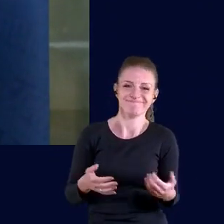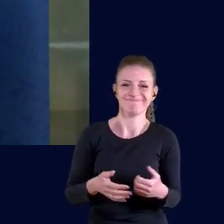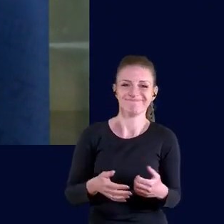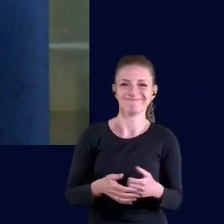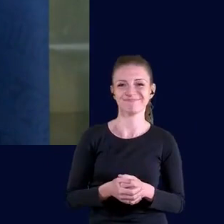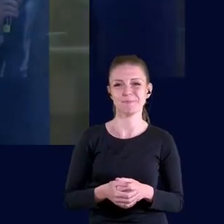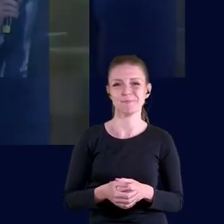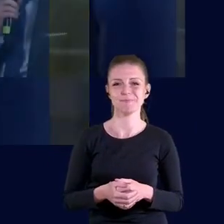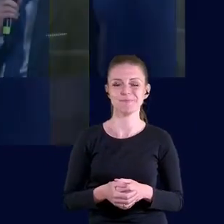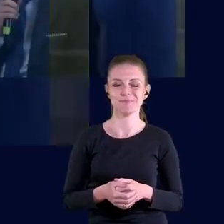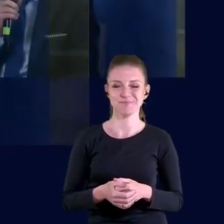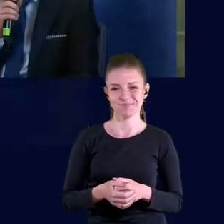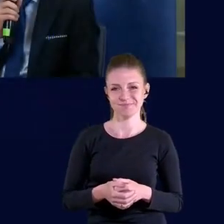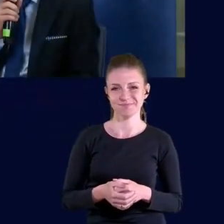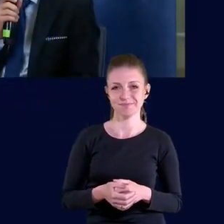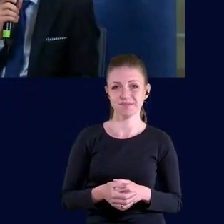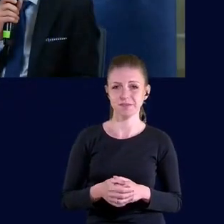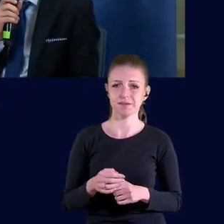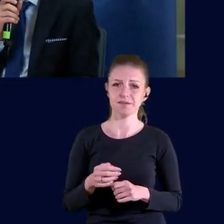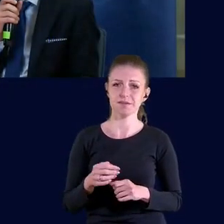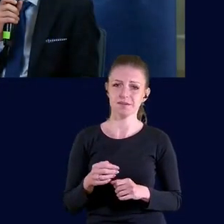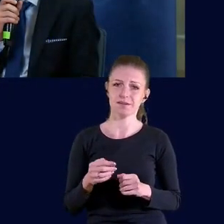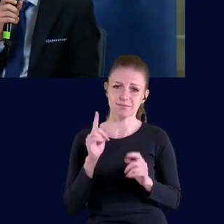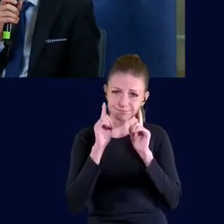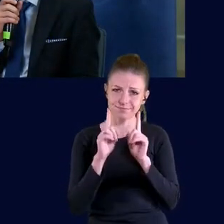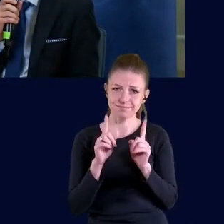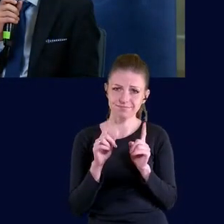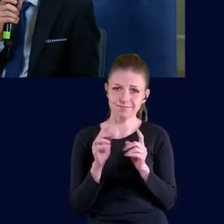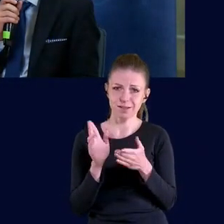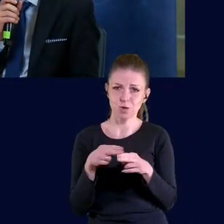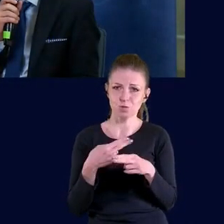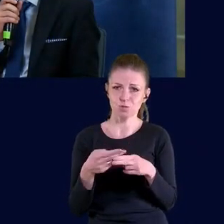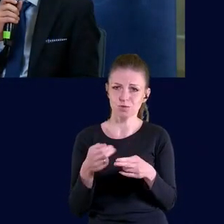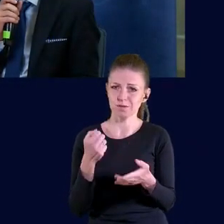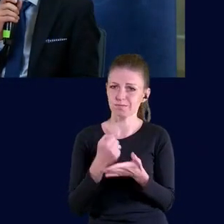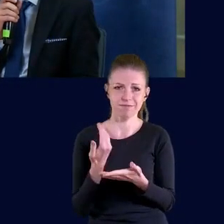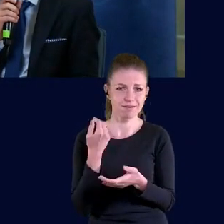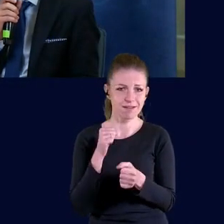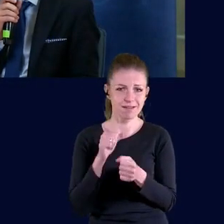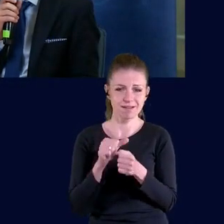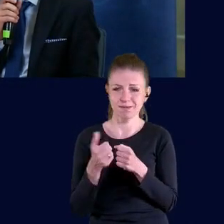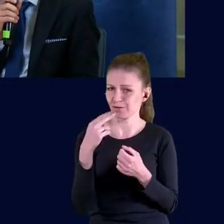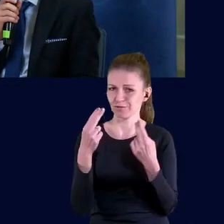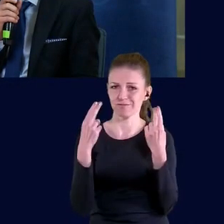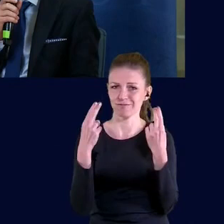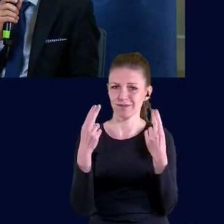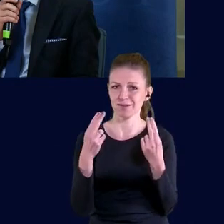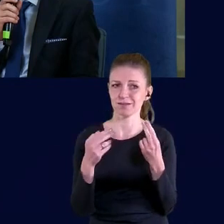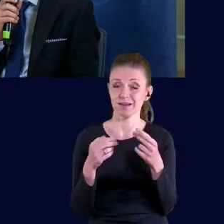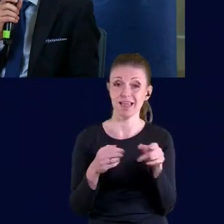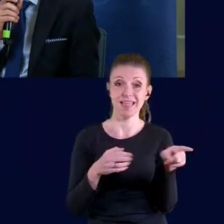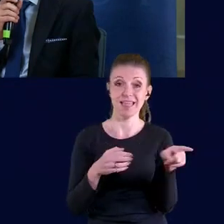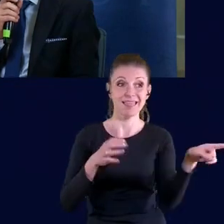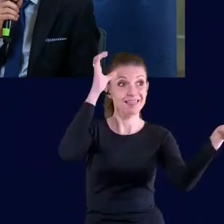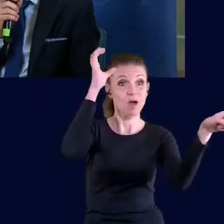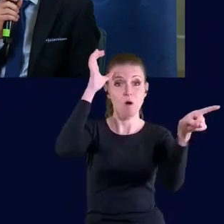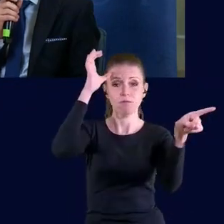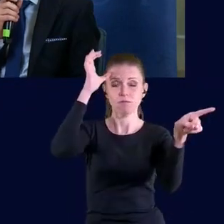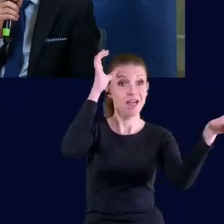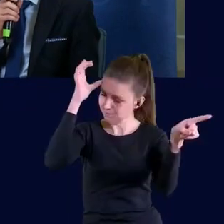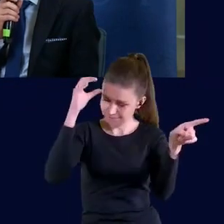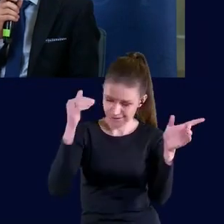rzeczy niestety trzeba wdrażać No i nie ma wyjścia i trzeba też odpalić naukowców